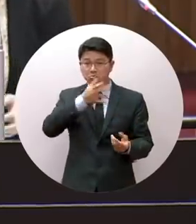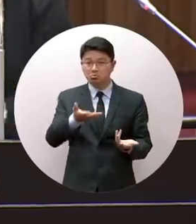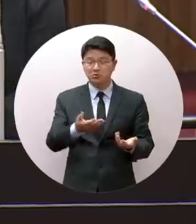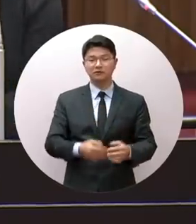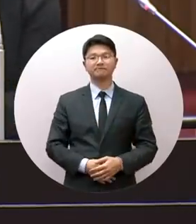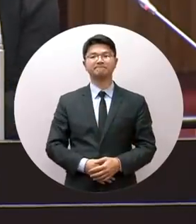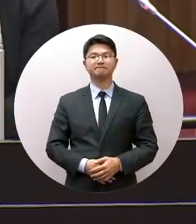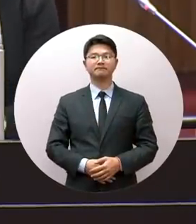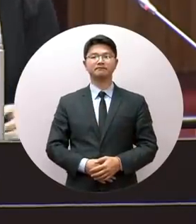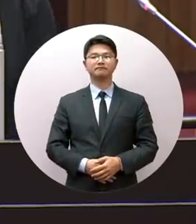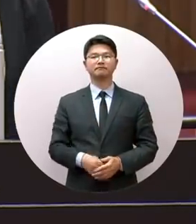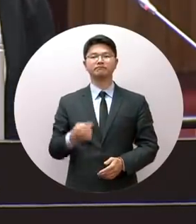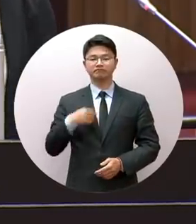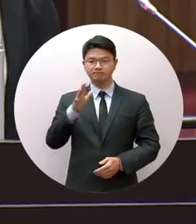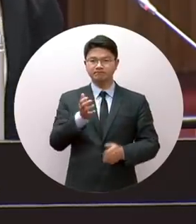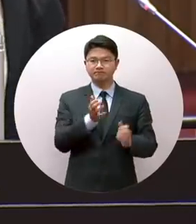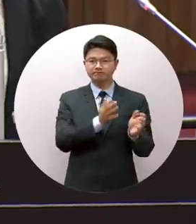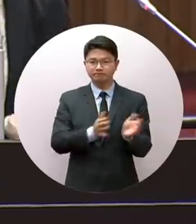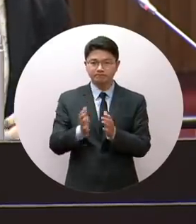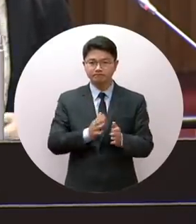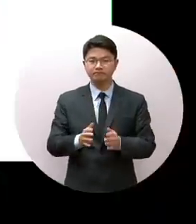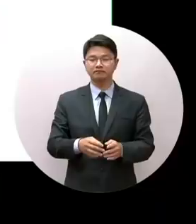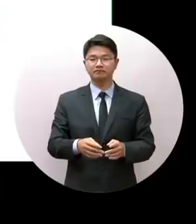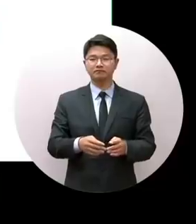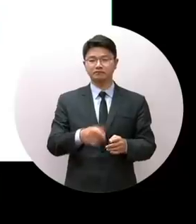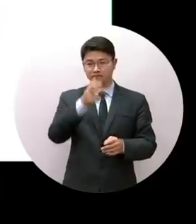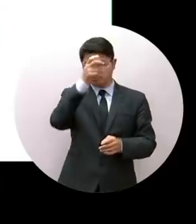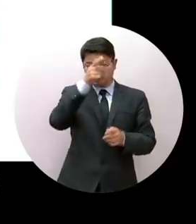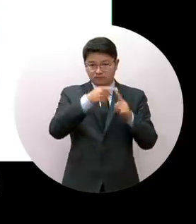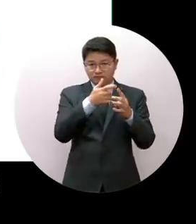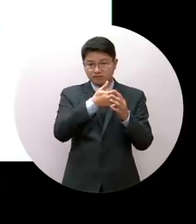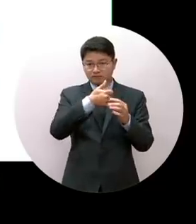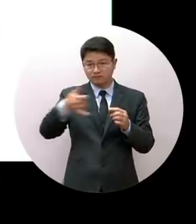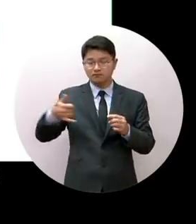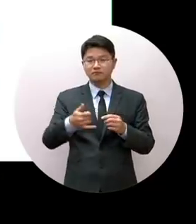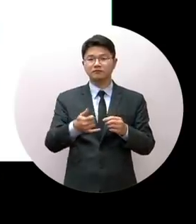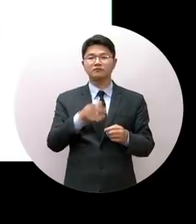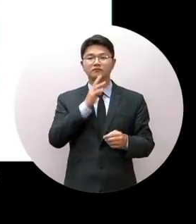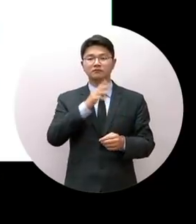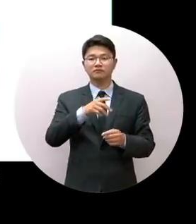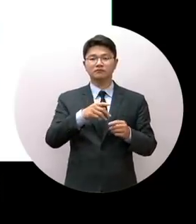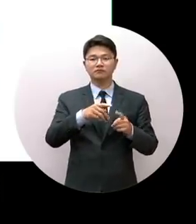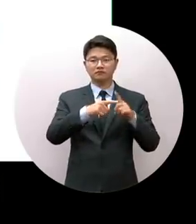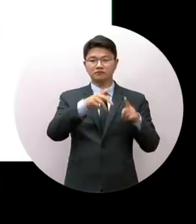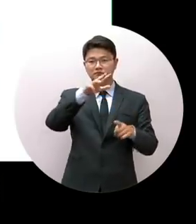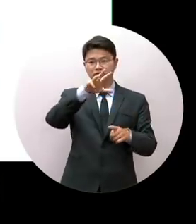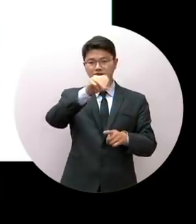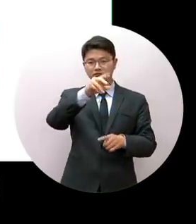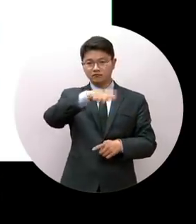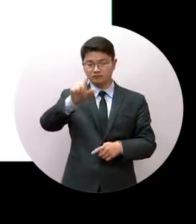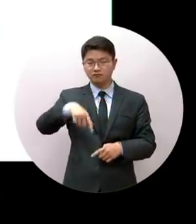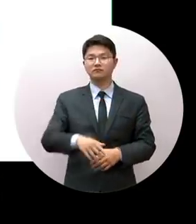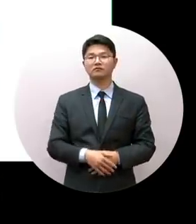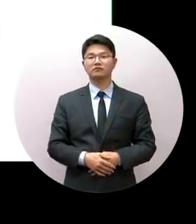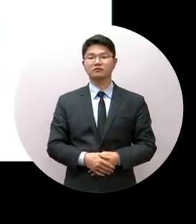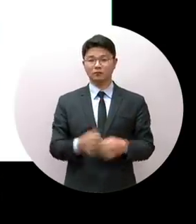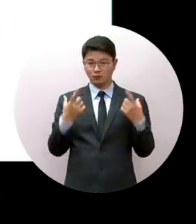面我也整理出来，我们的员额编制哦是86000多人，预算编制